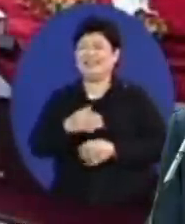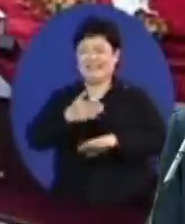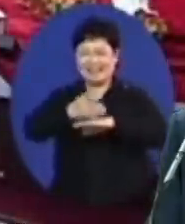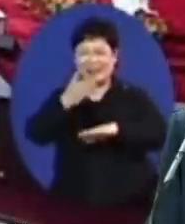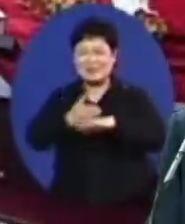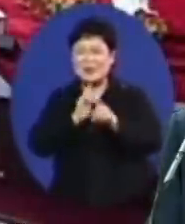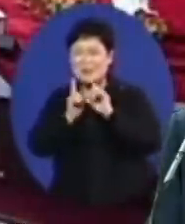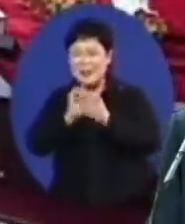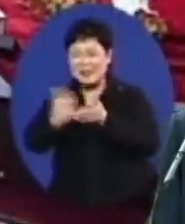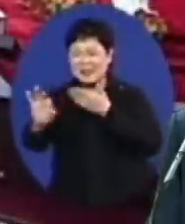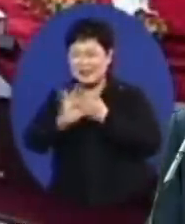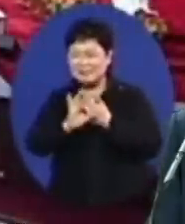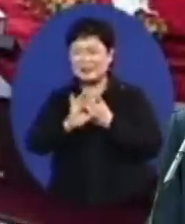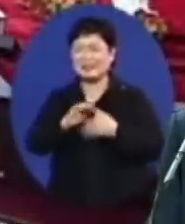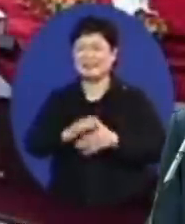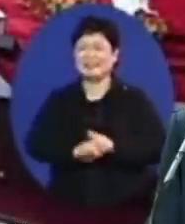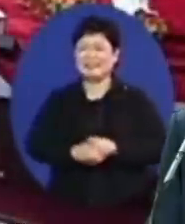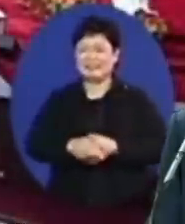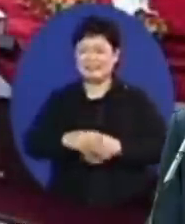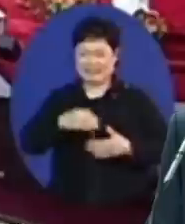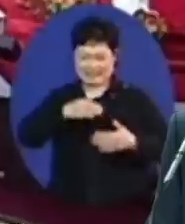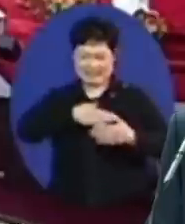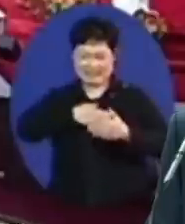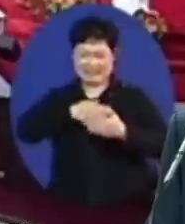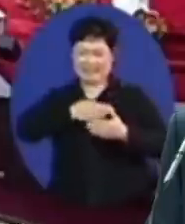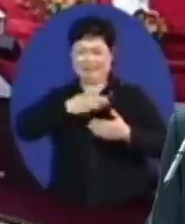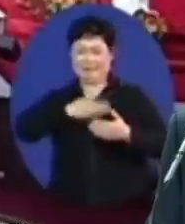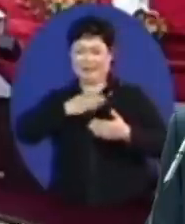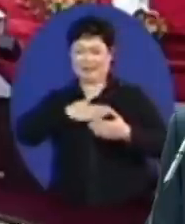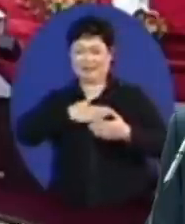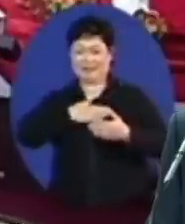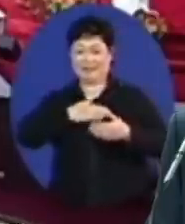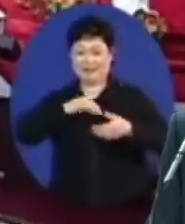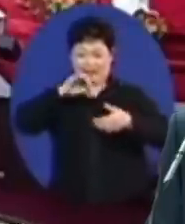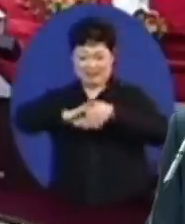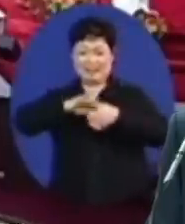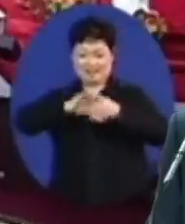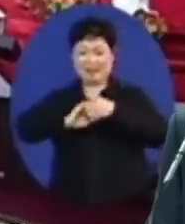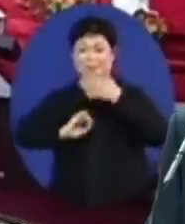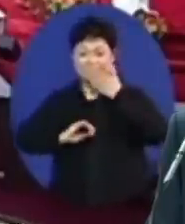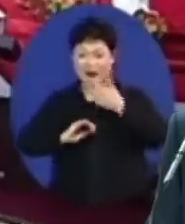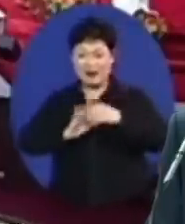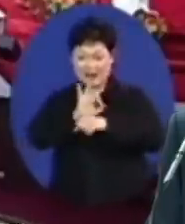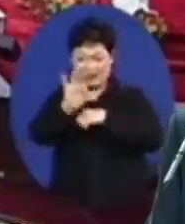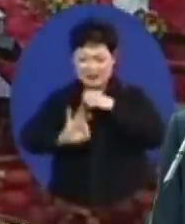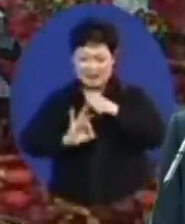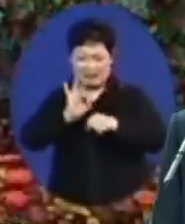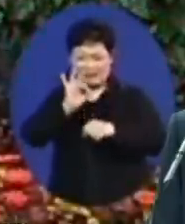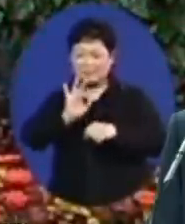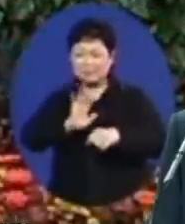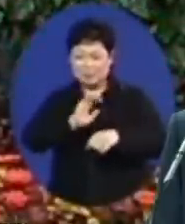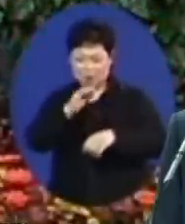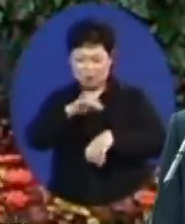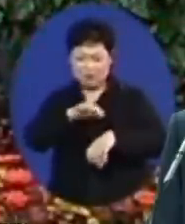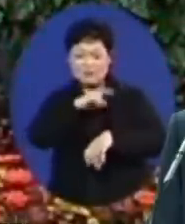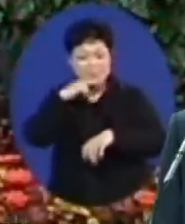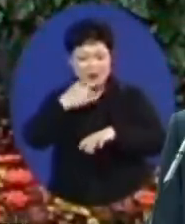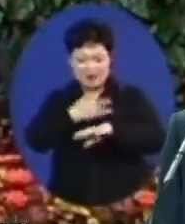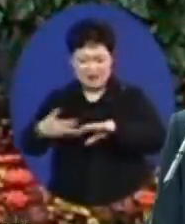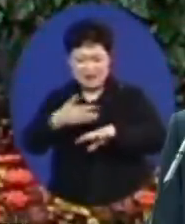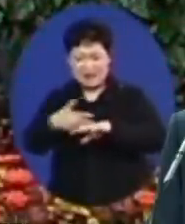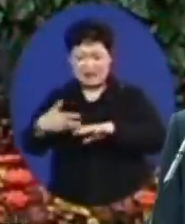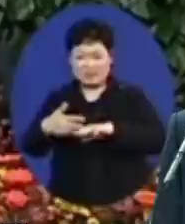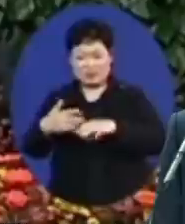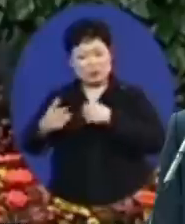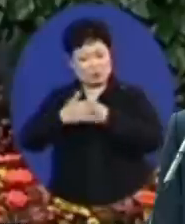감사의 말을 하면 실제로 심장박동이 규칙적이고 주기적으로 뛰어 심혈관 건강에도 도움이 된다고 합니다. 미국